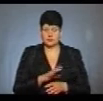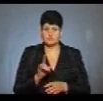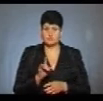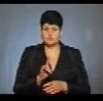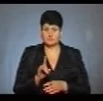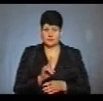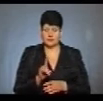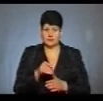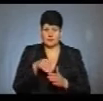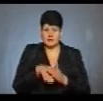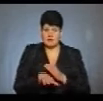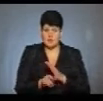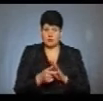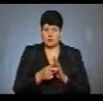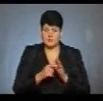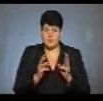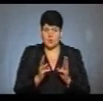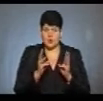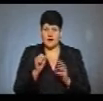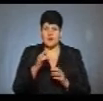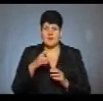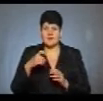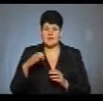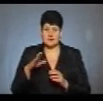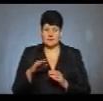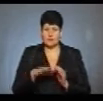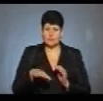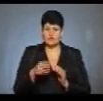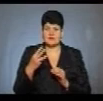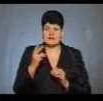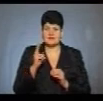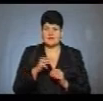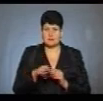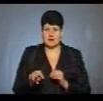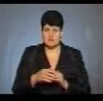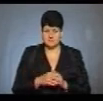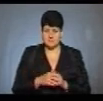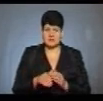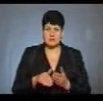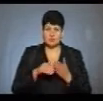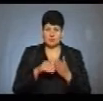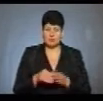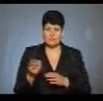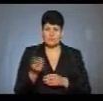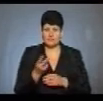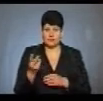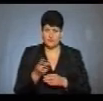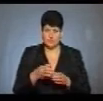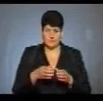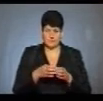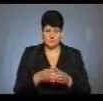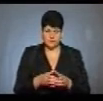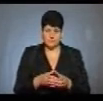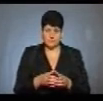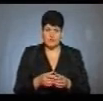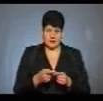в підвальному приміщенні горить архів площею 30 метрів квадратних. За допомогою двох ланок